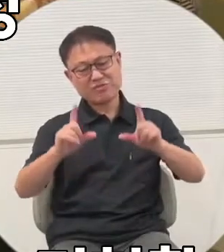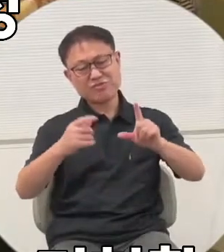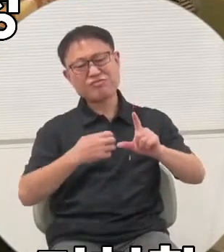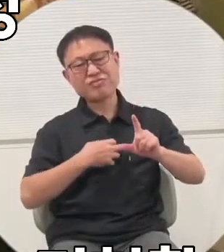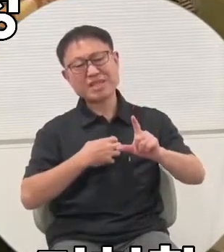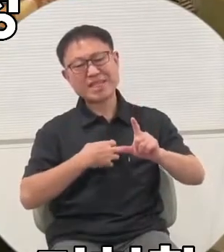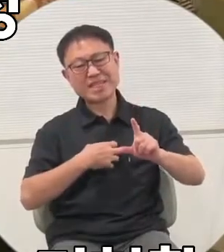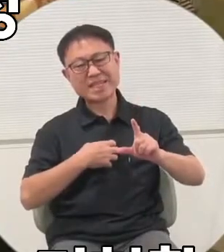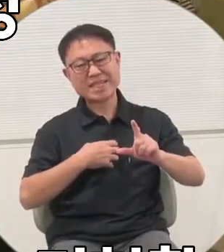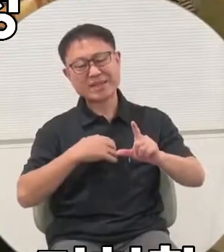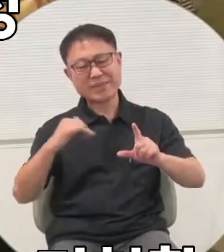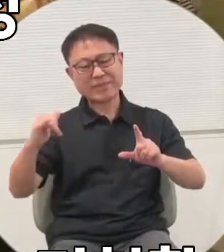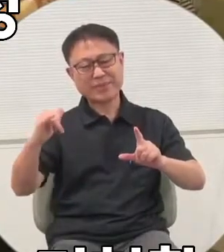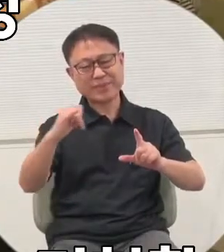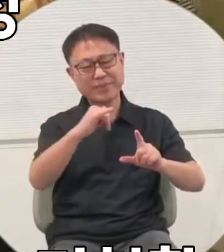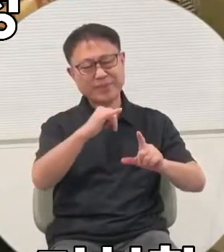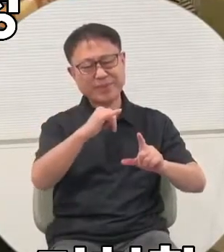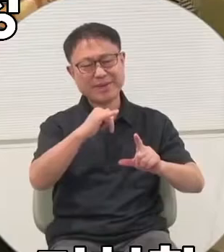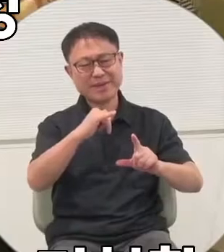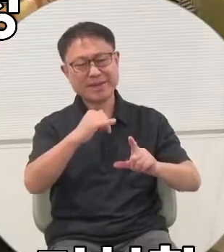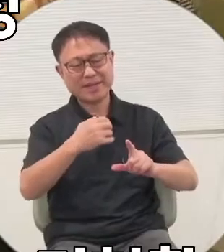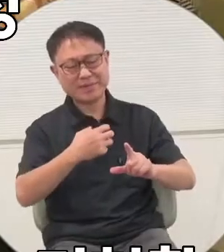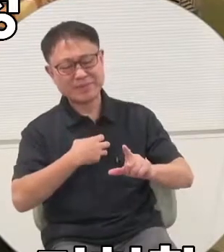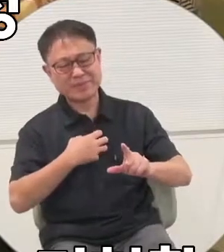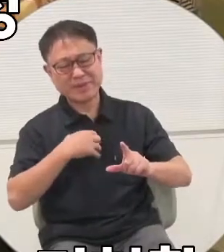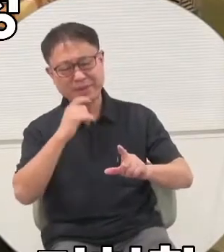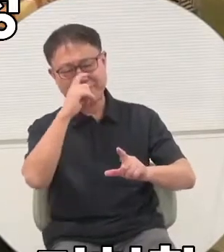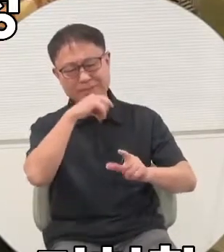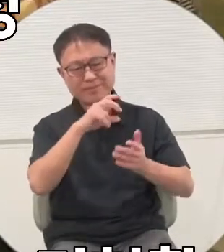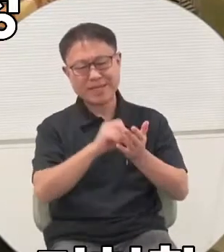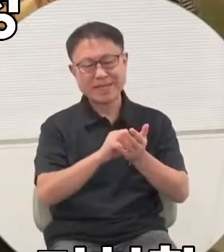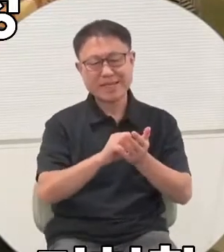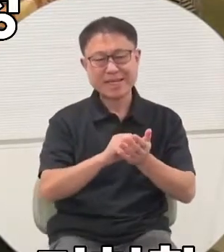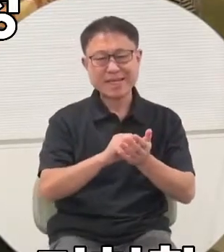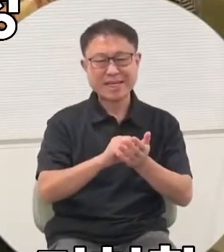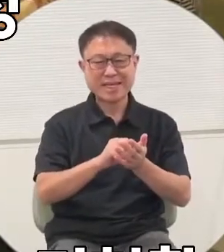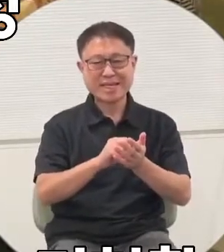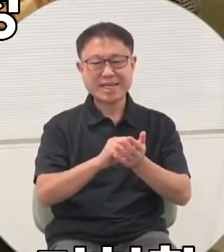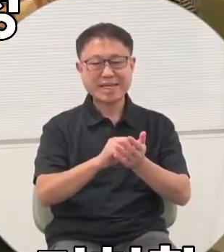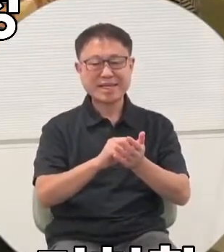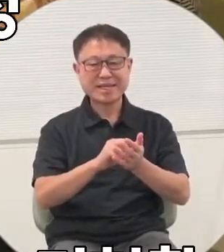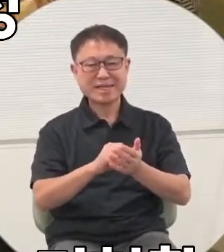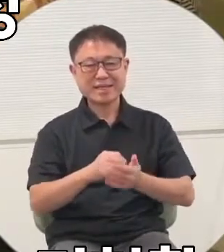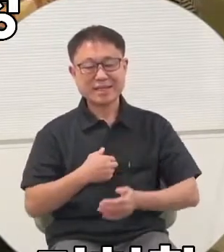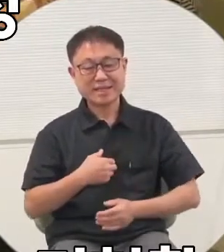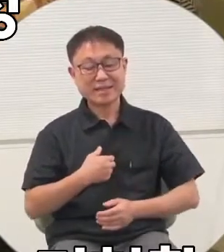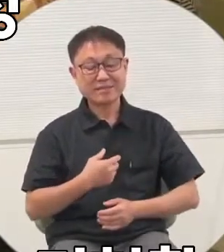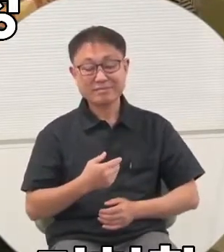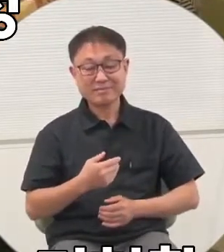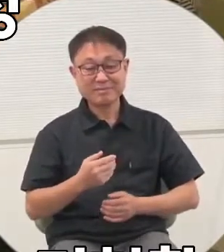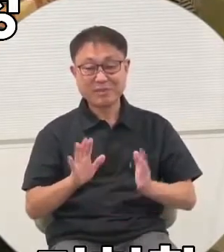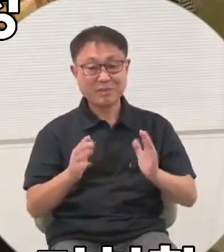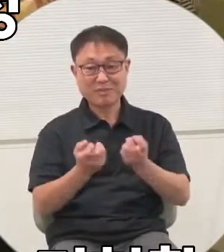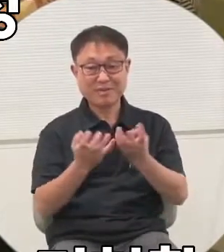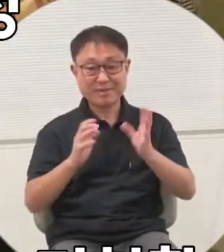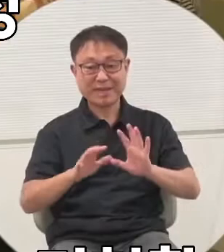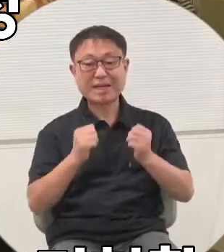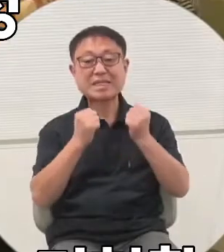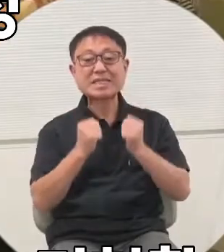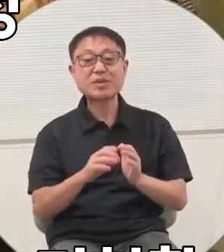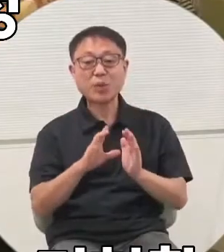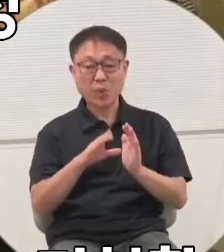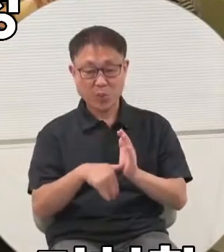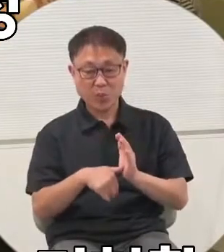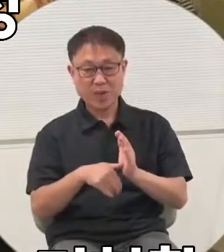탄소 배출에 대한 고민이 되게 많은데 이걸 이제 방에서 할 수 있는 거예요. 사무실에서 내가 있는 곳에서. 맞아요. 그러니까 이제 원활하지